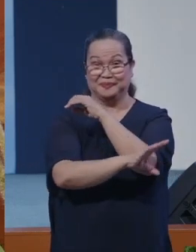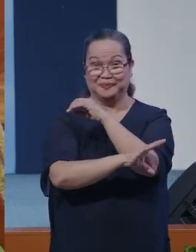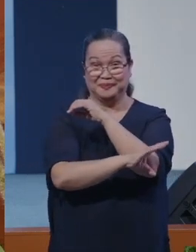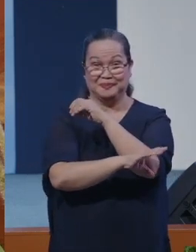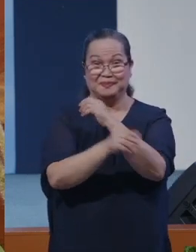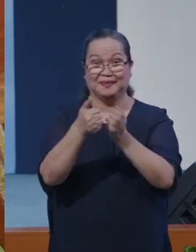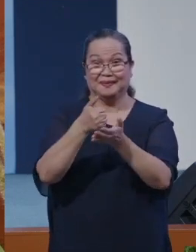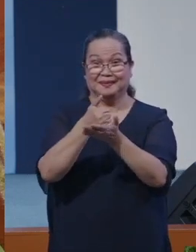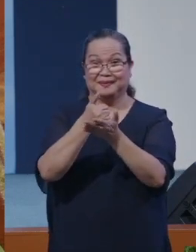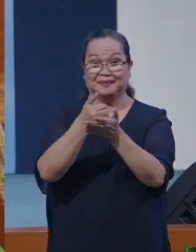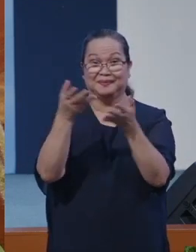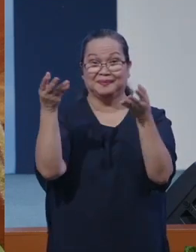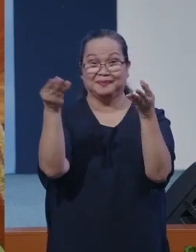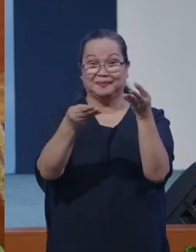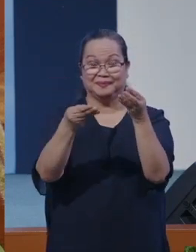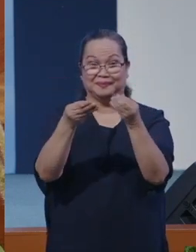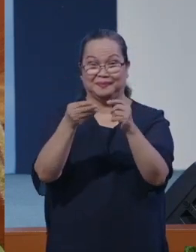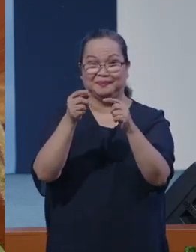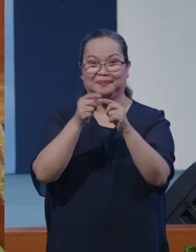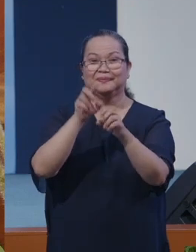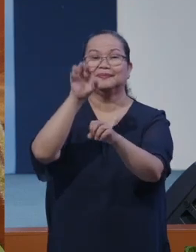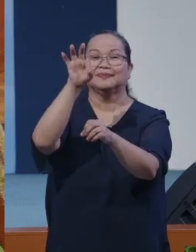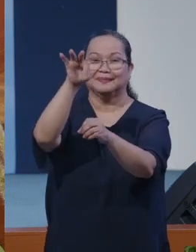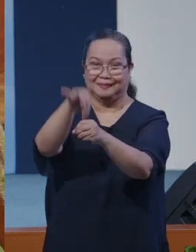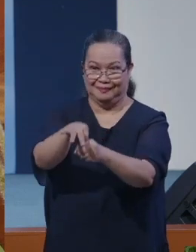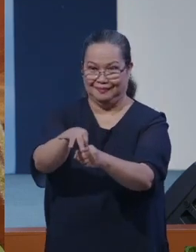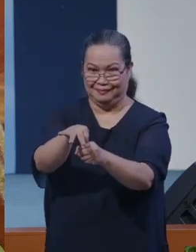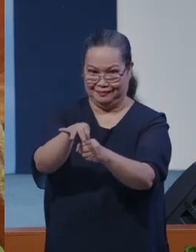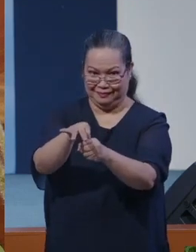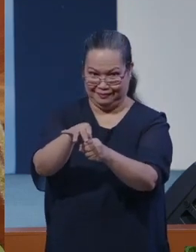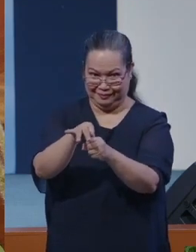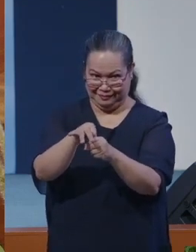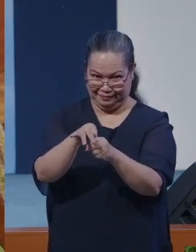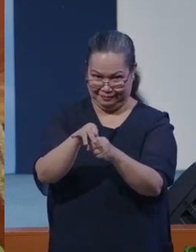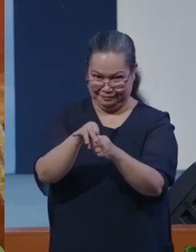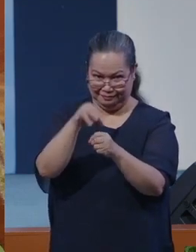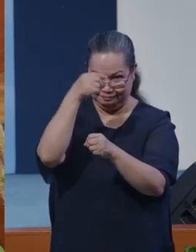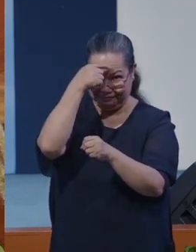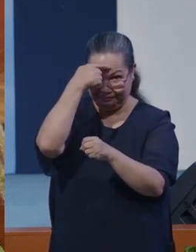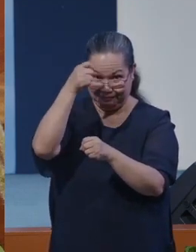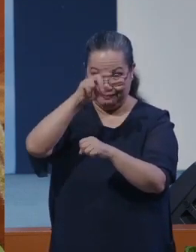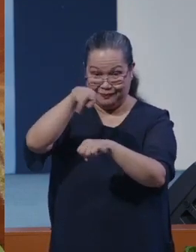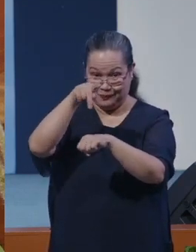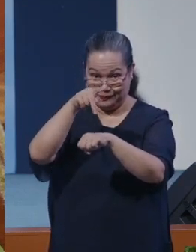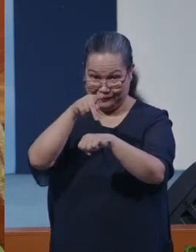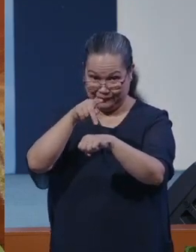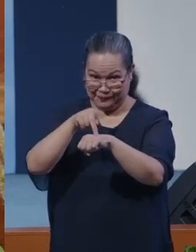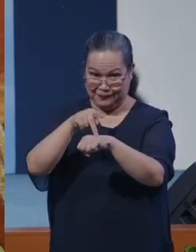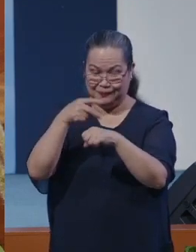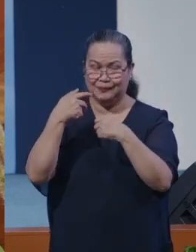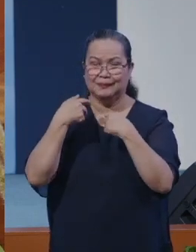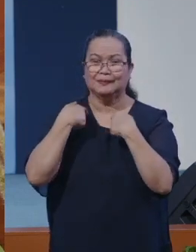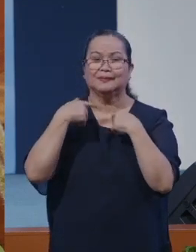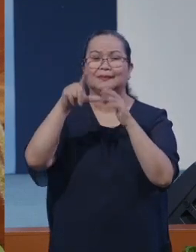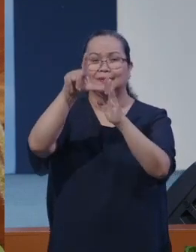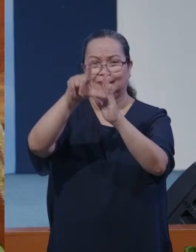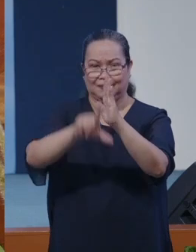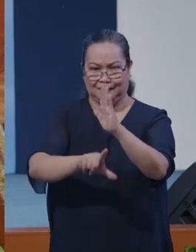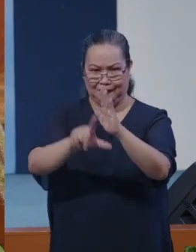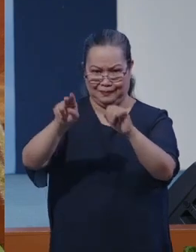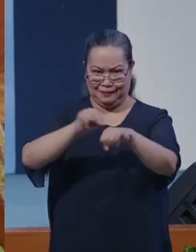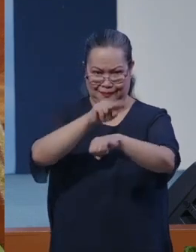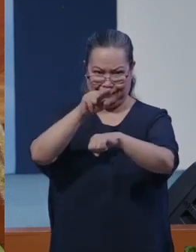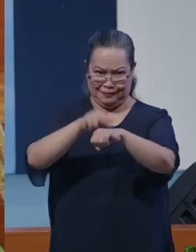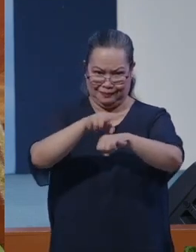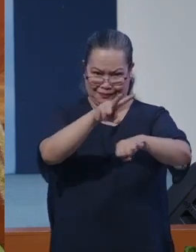niyong tulong na magagawa ay mag-ipon. Sapagkat ang Pilipinas po has the lowest